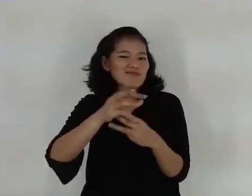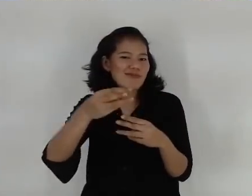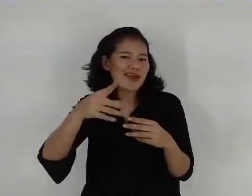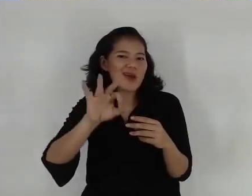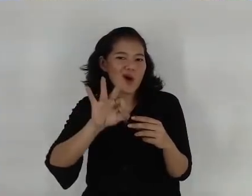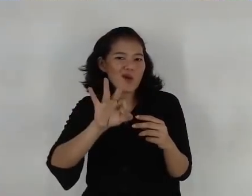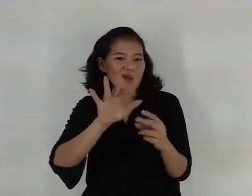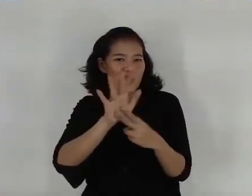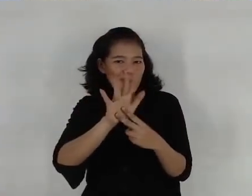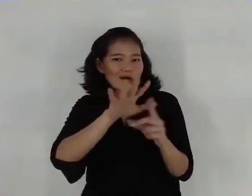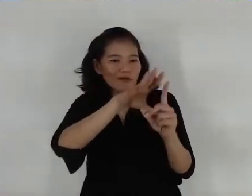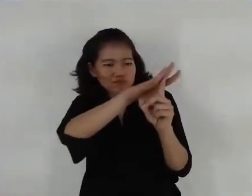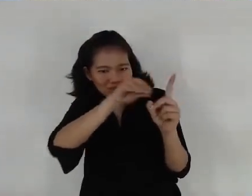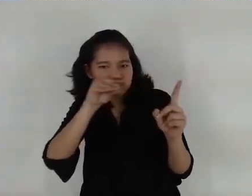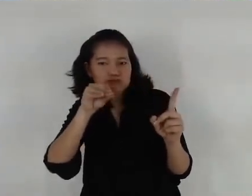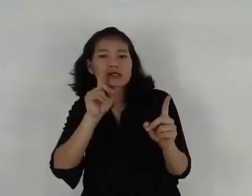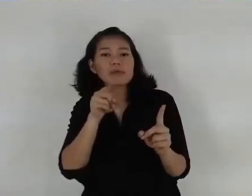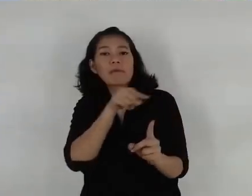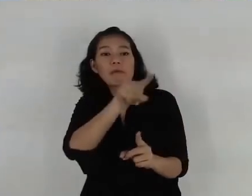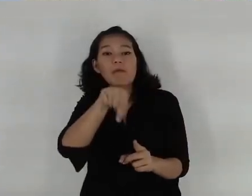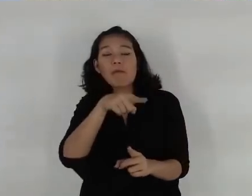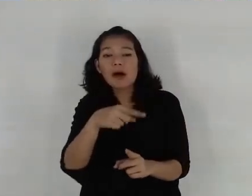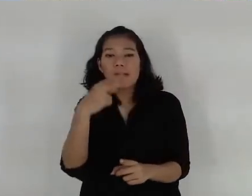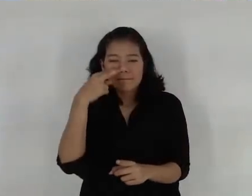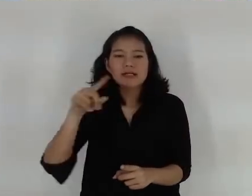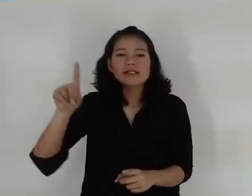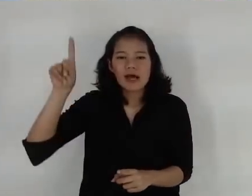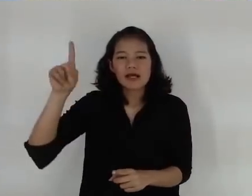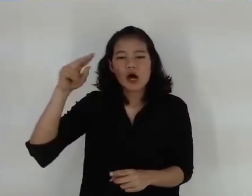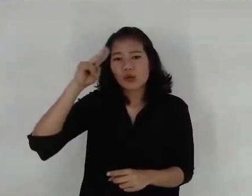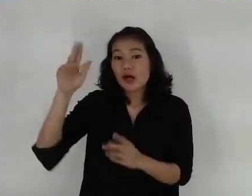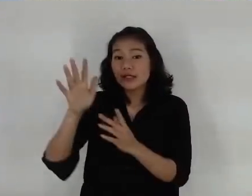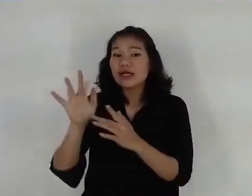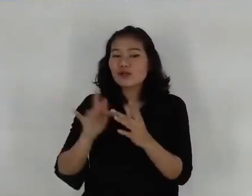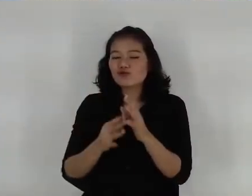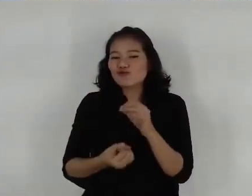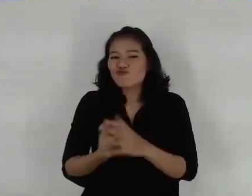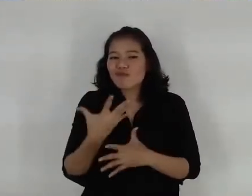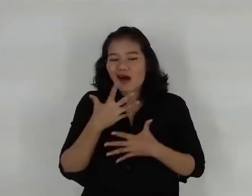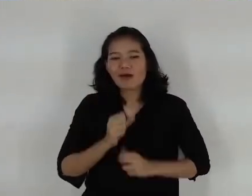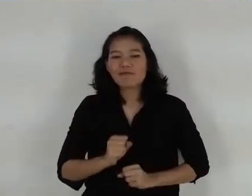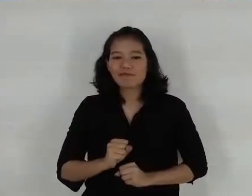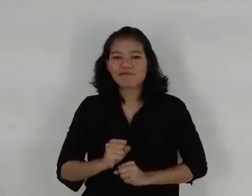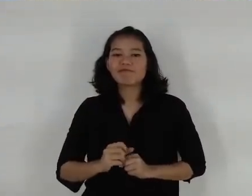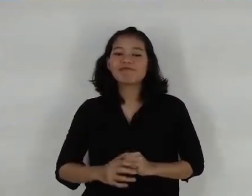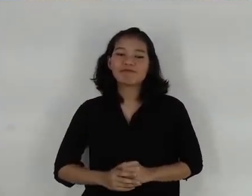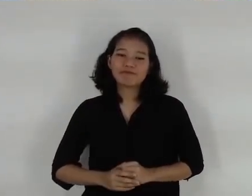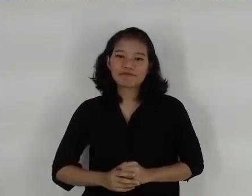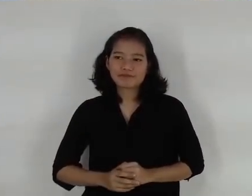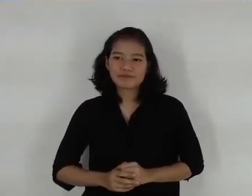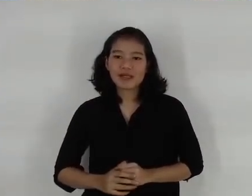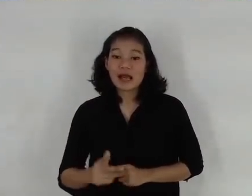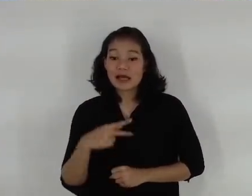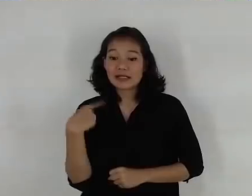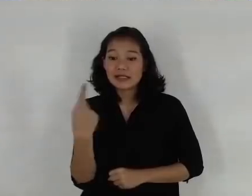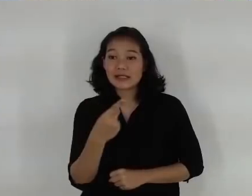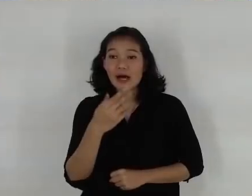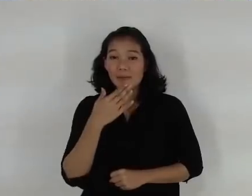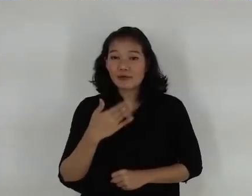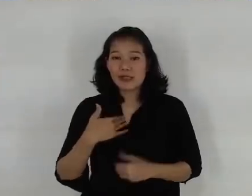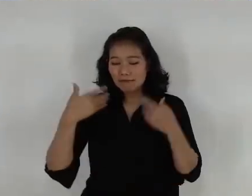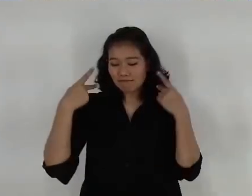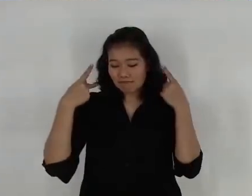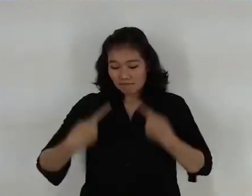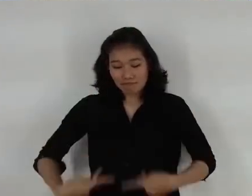bahwa Tuhan Yesus adalah song sumber pengharapan itu dengan demikian kita memiliki sikap